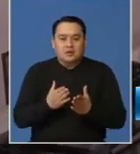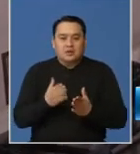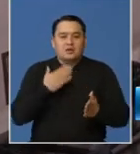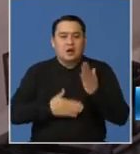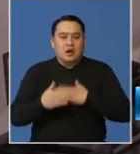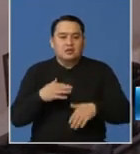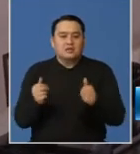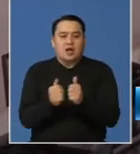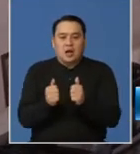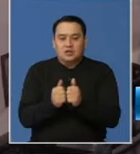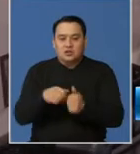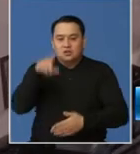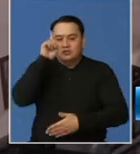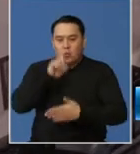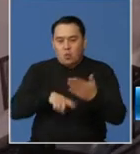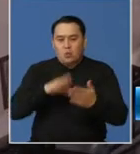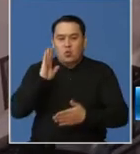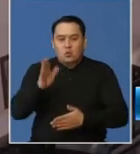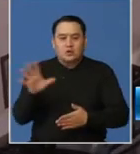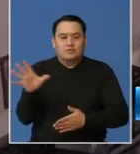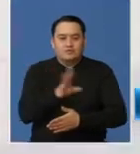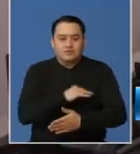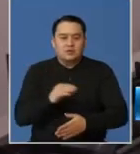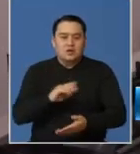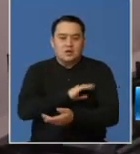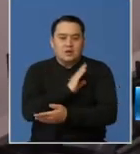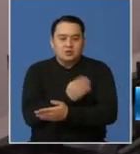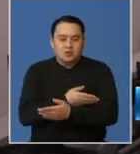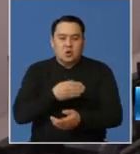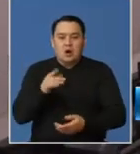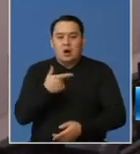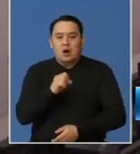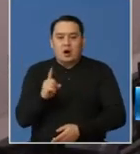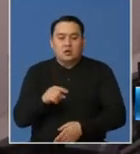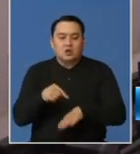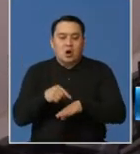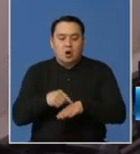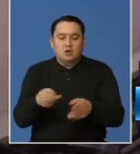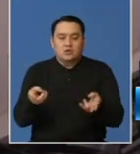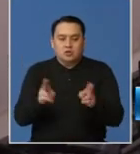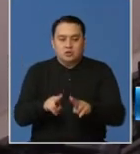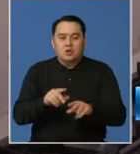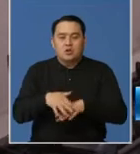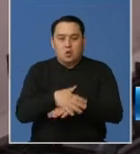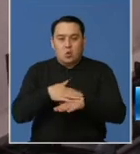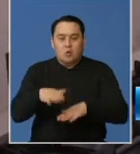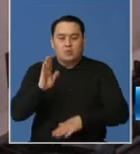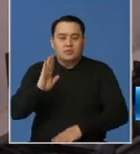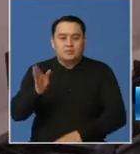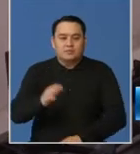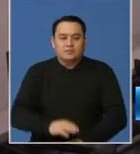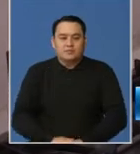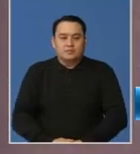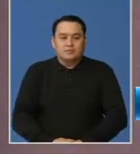и мои соседи. Надеюсь, что в скором времени все преимущества перехода на природный газ ощутят и остальные жители многоквартирных